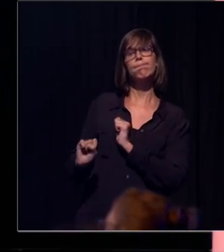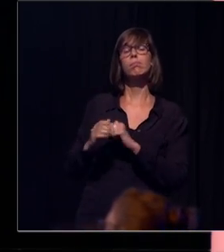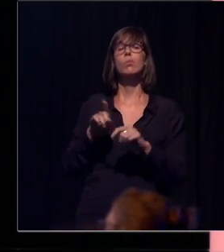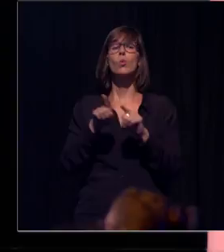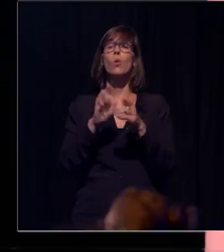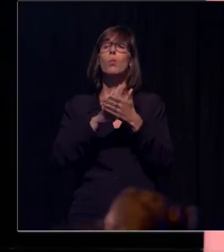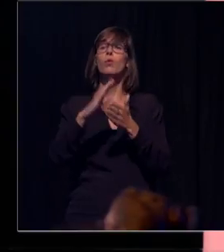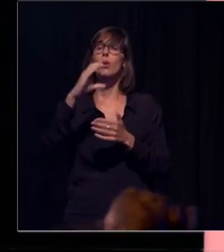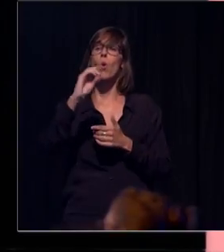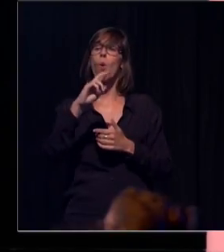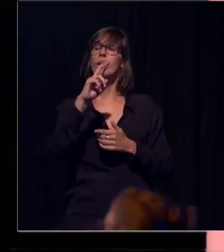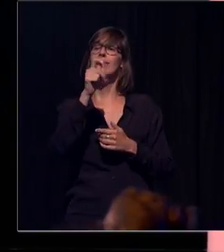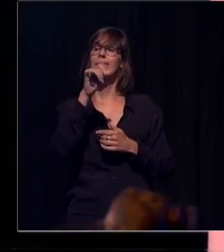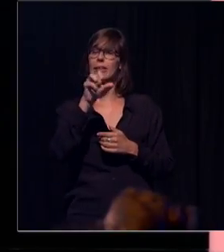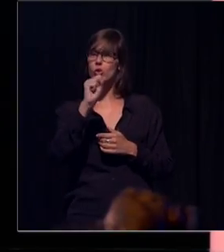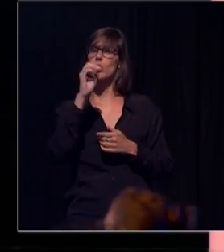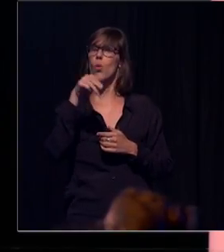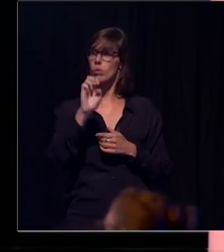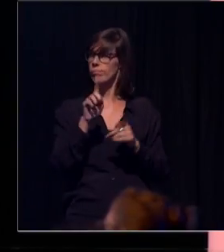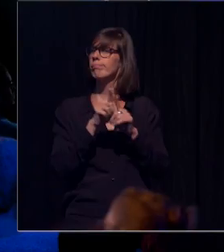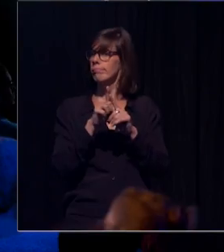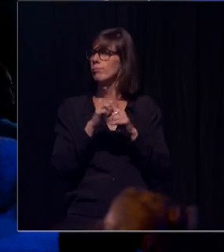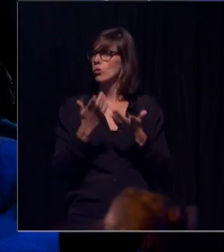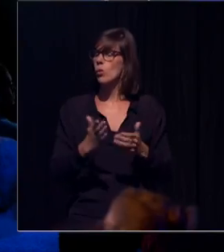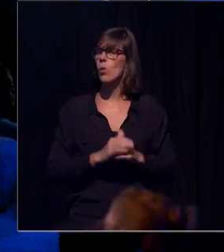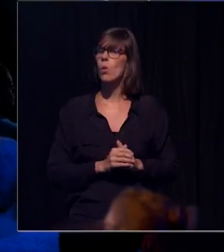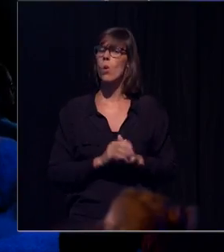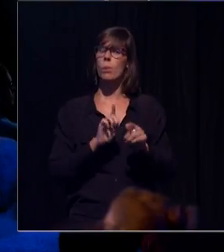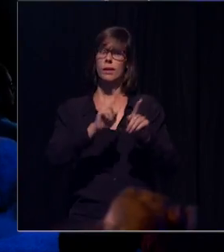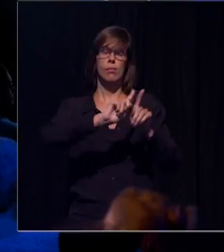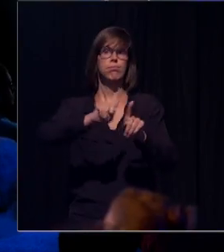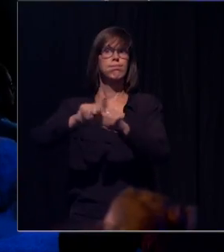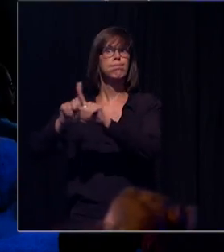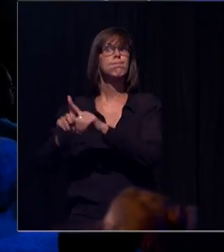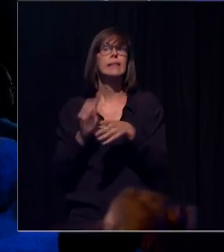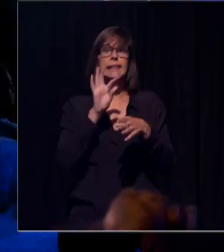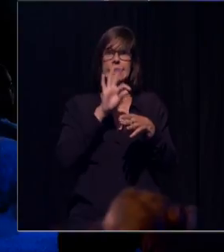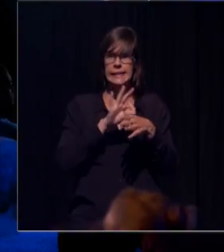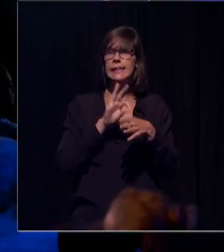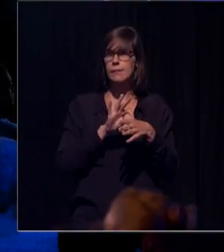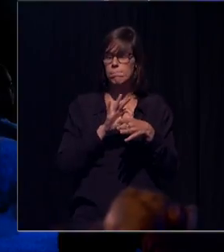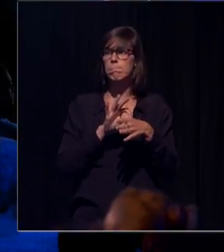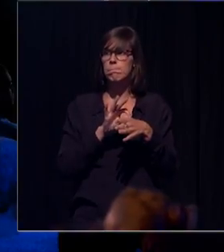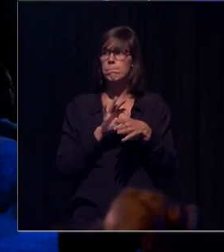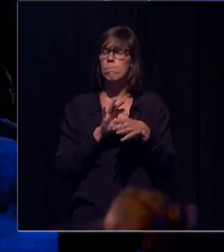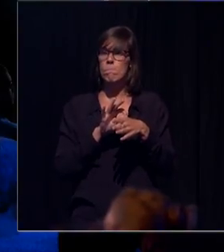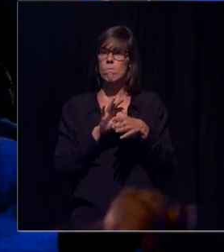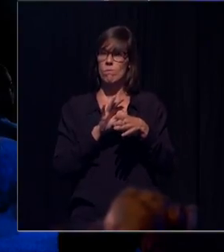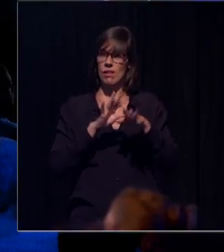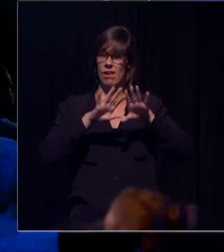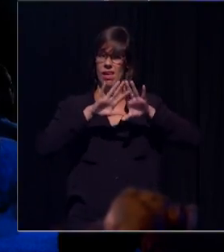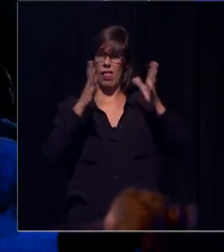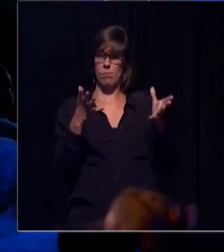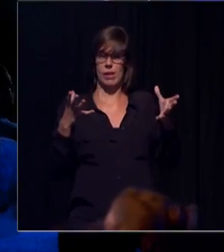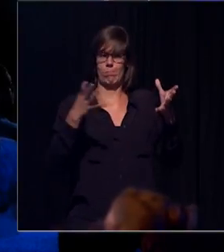insuline. Cortisone is daar een zeer mooi voorbeeld van. Dus een hele hoop verschillende aandoeningen die we allemaal